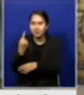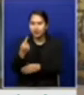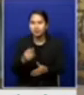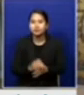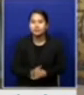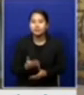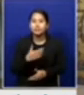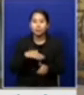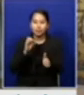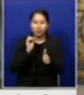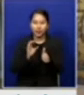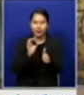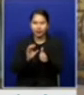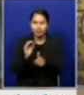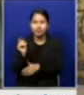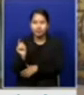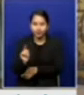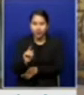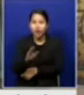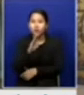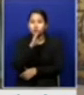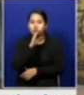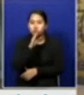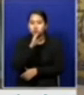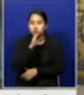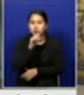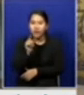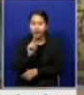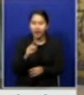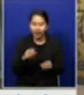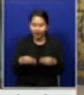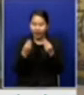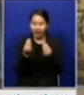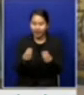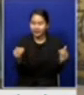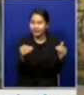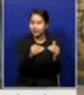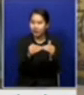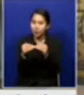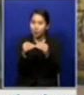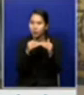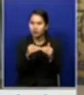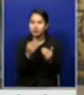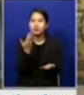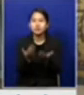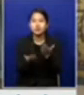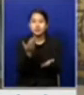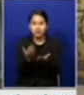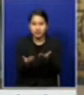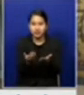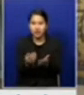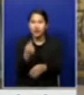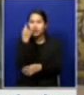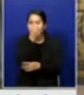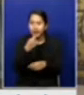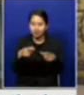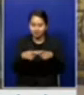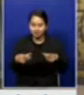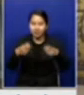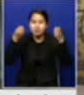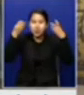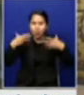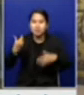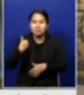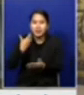จะให้ทุกหลังคาเรือนเท่ากันหรือให้ทุกคนที่มีบัตรเป็นตัวเท่ากันผมว่าเขาจะพึงพอ